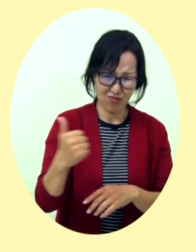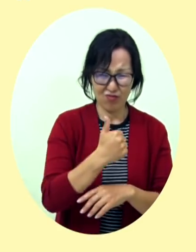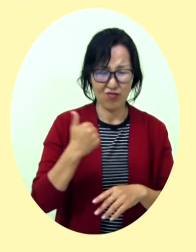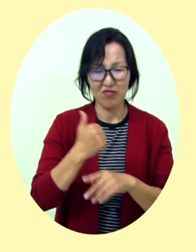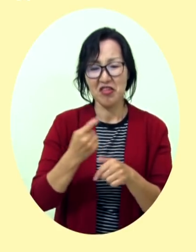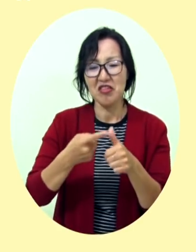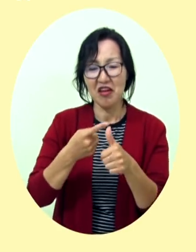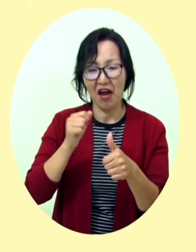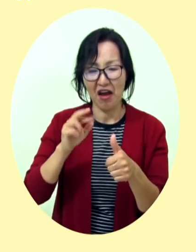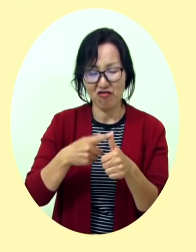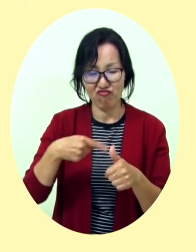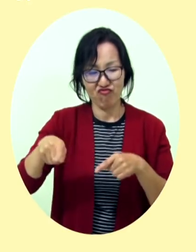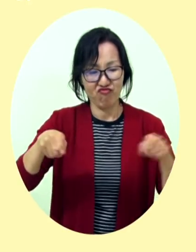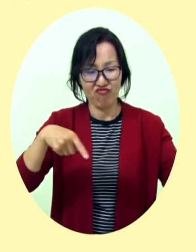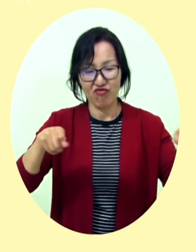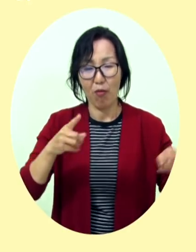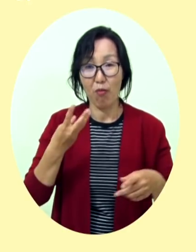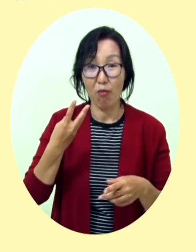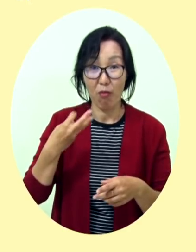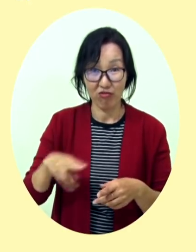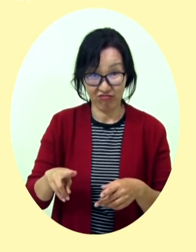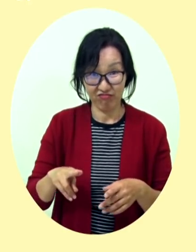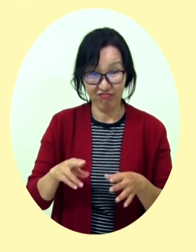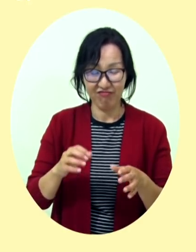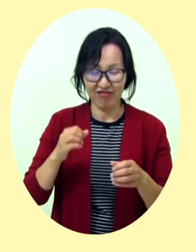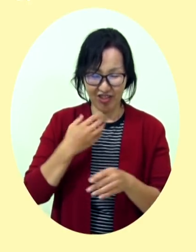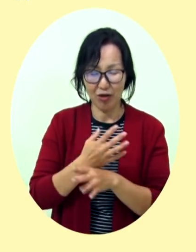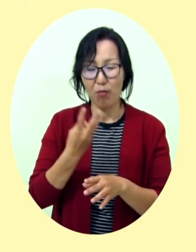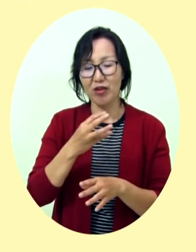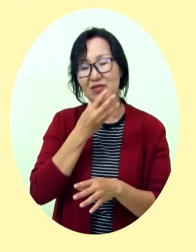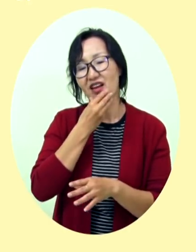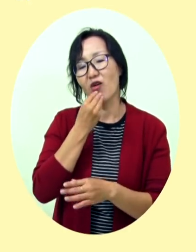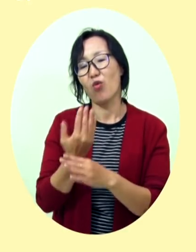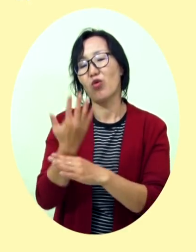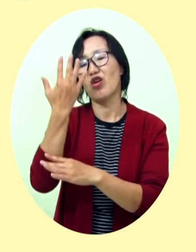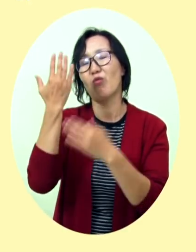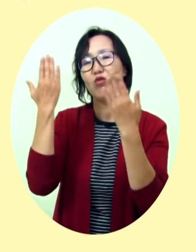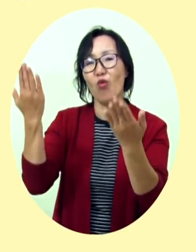хаяг зүүж нэрээ бичсэн. Мод минь сайхан ургах болтугай.